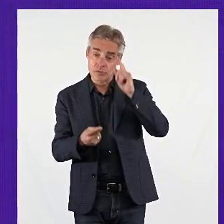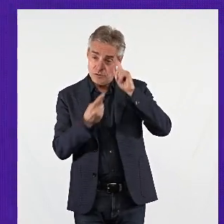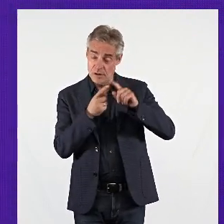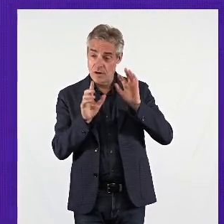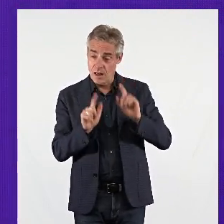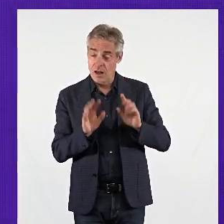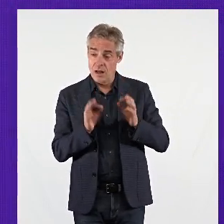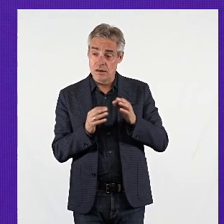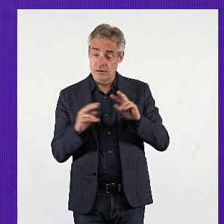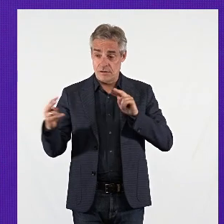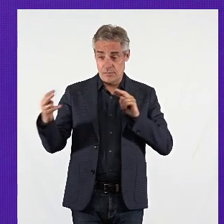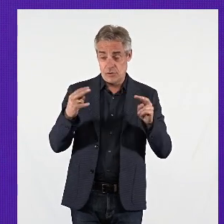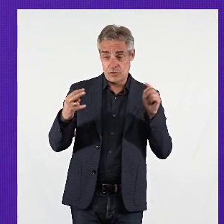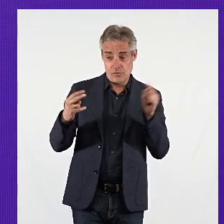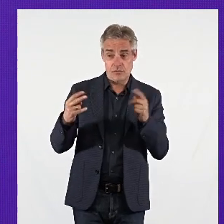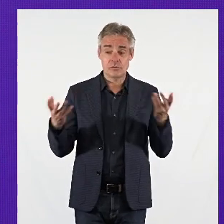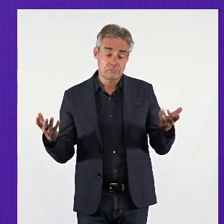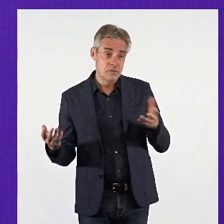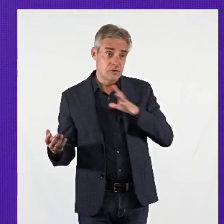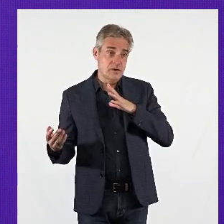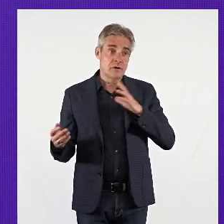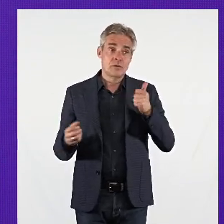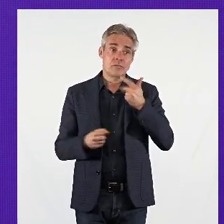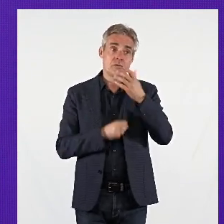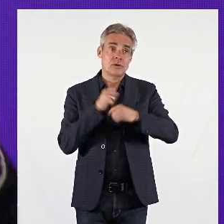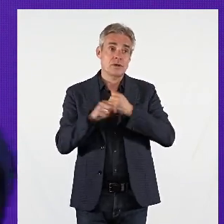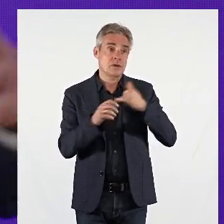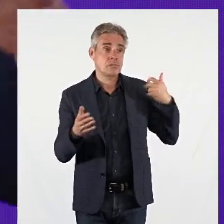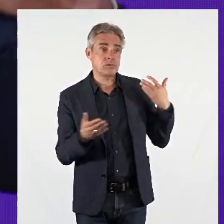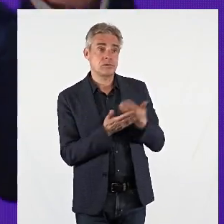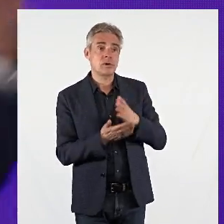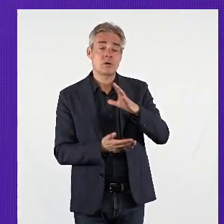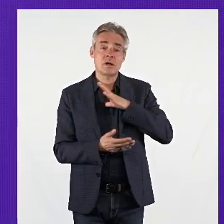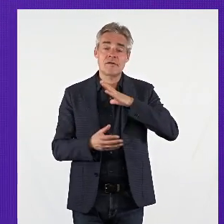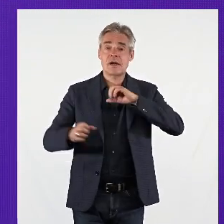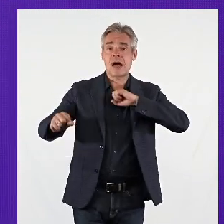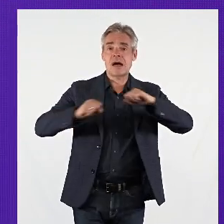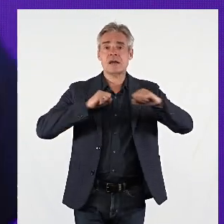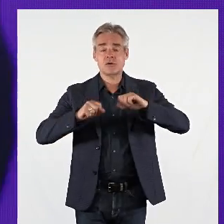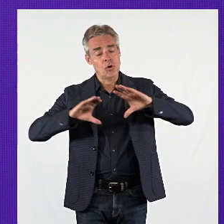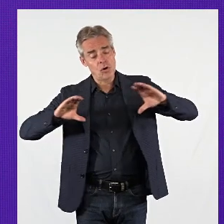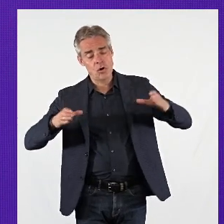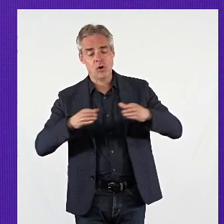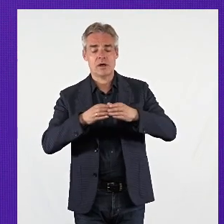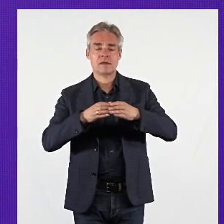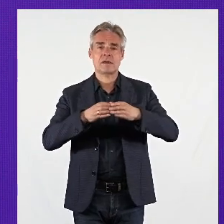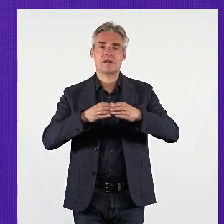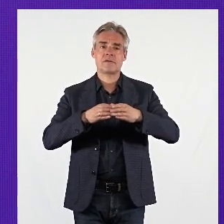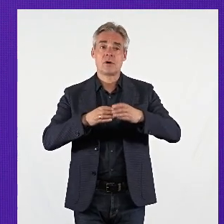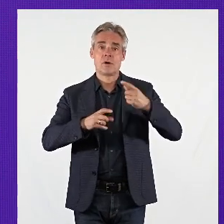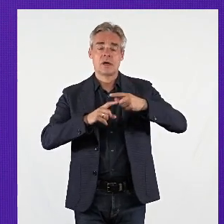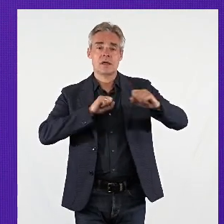une approche que vous avez eue et portée depuis quelques années, c'est celle d'avoir des actions qui soient des actions collectives et des actions qui agissent